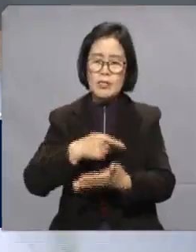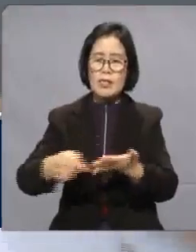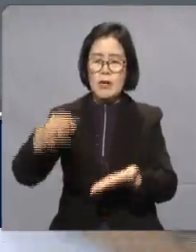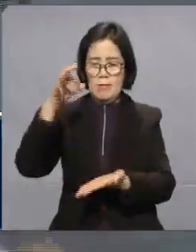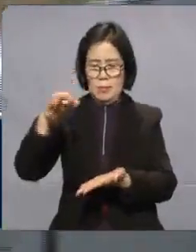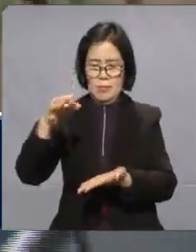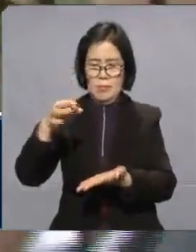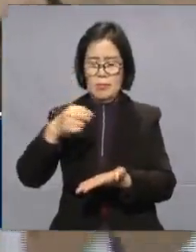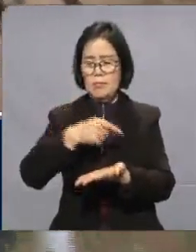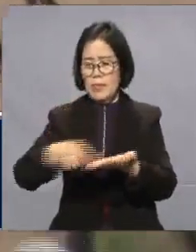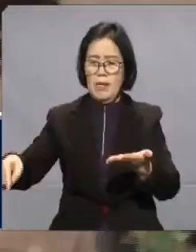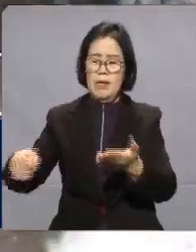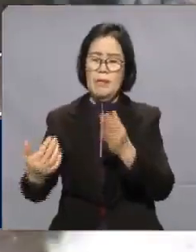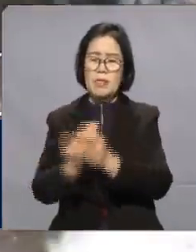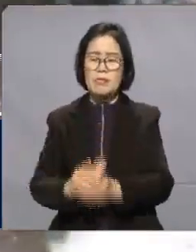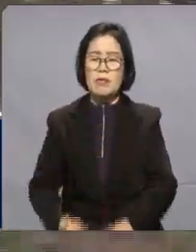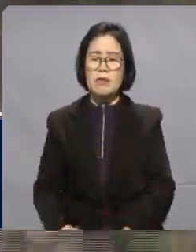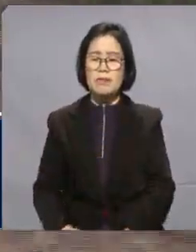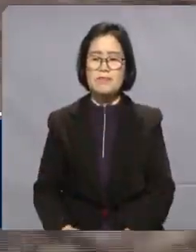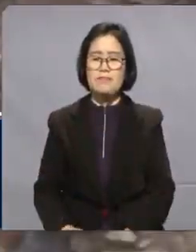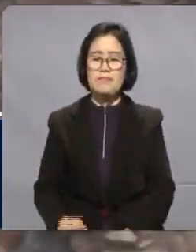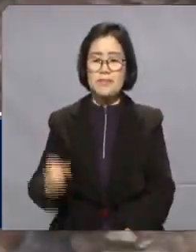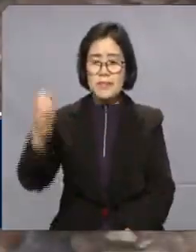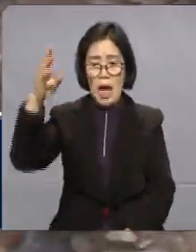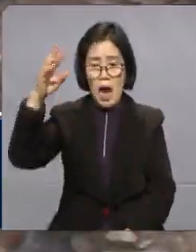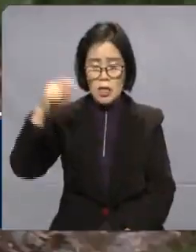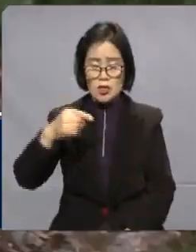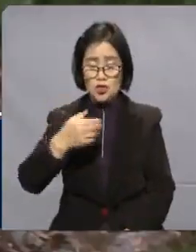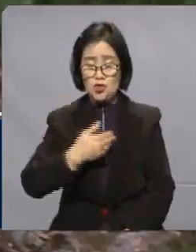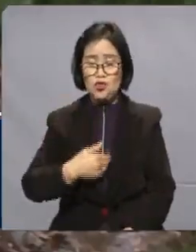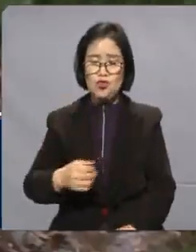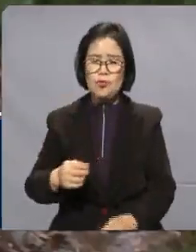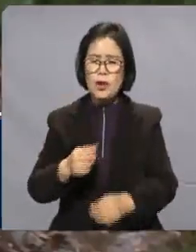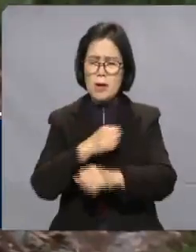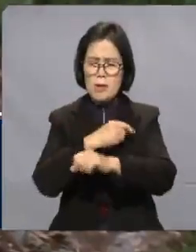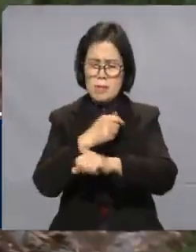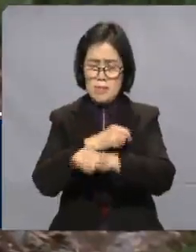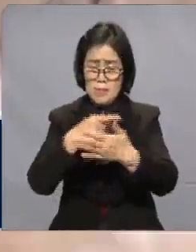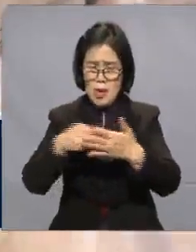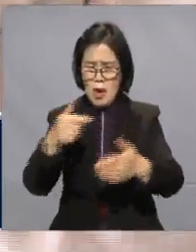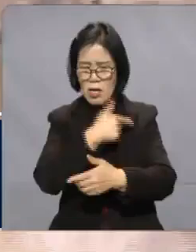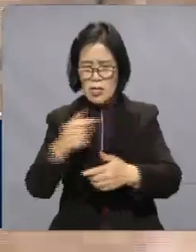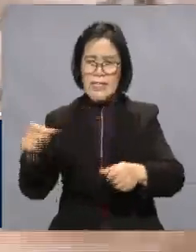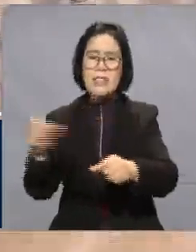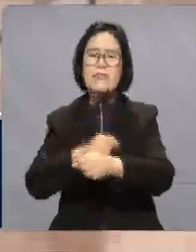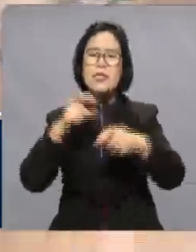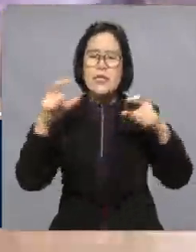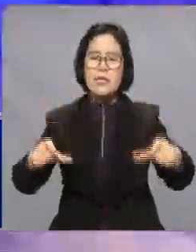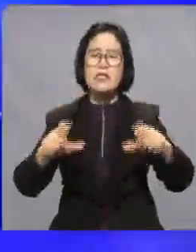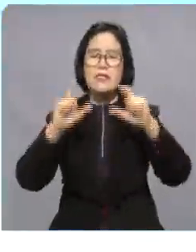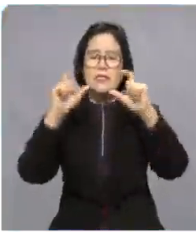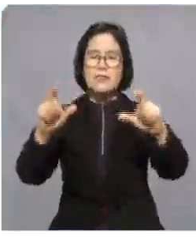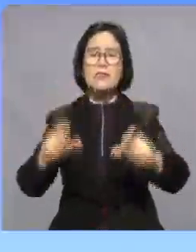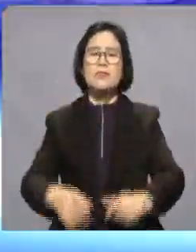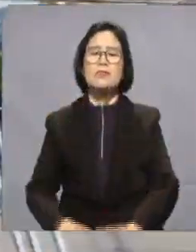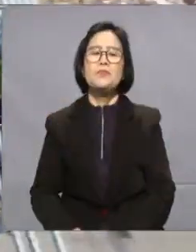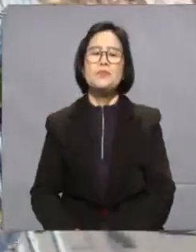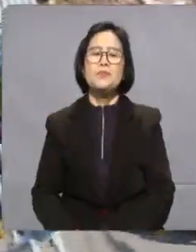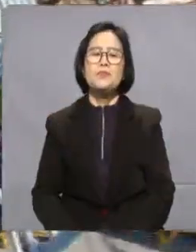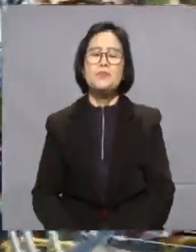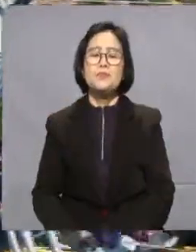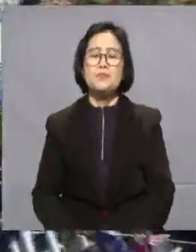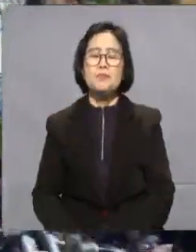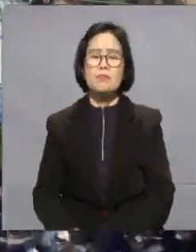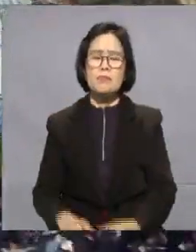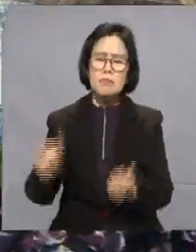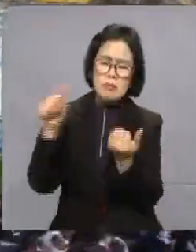피해가 발생했습니다. 광주시와 양평군 등 피해가 컸던 6곳은 특별 재난지역으로 선포됐습니다.